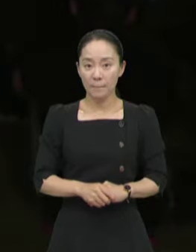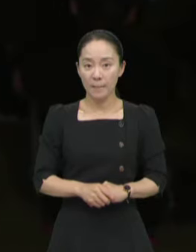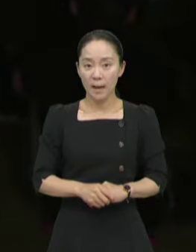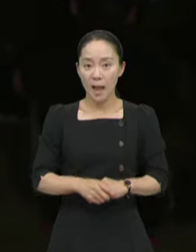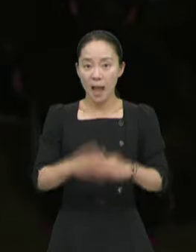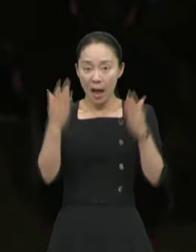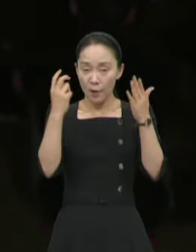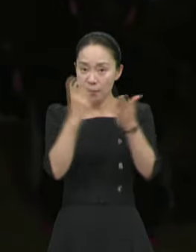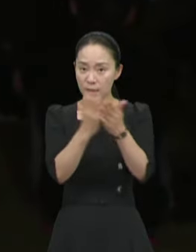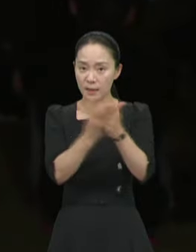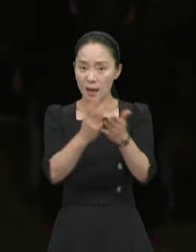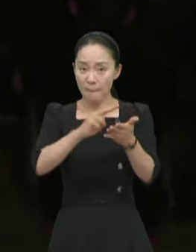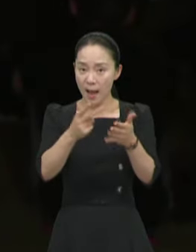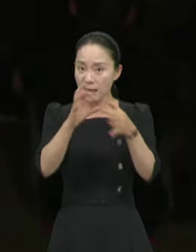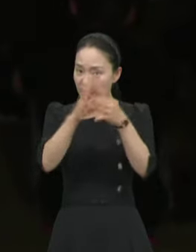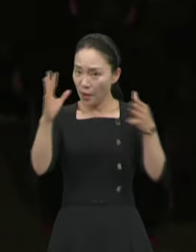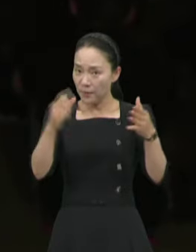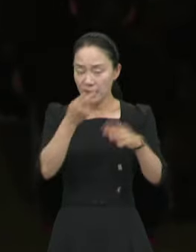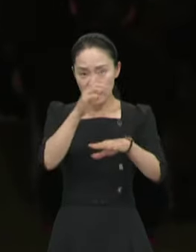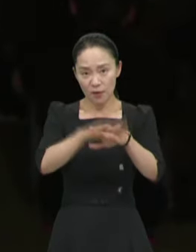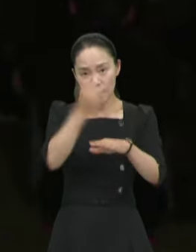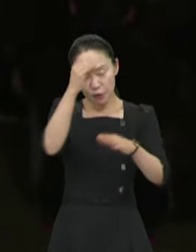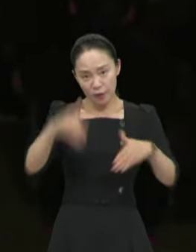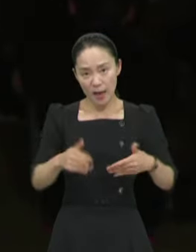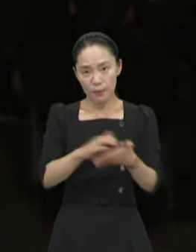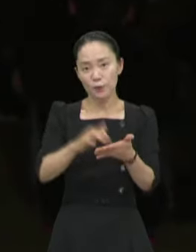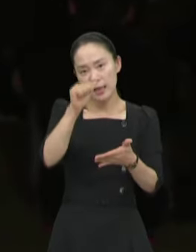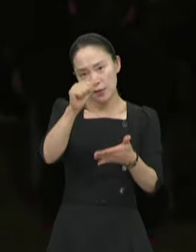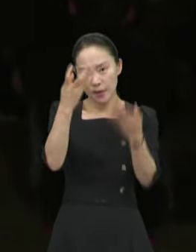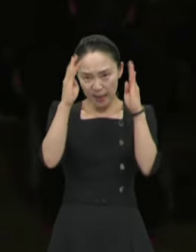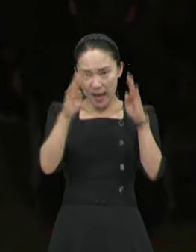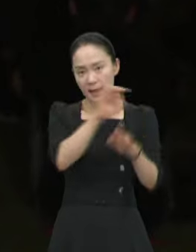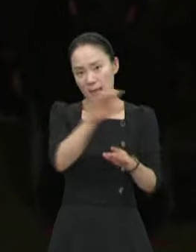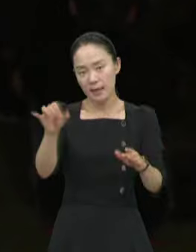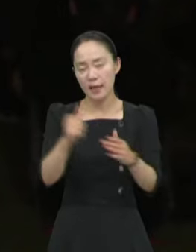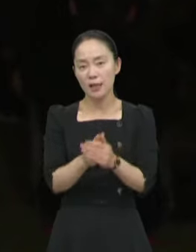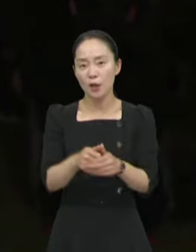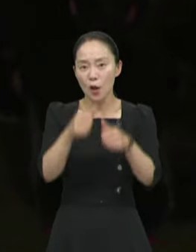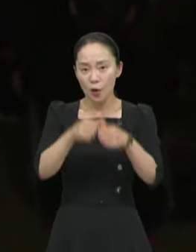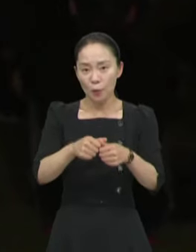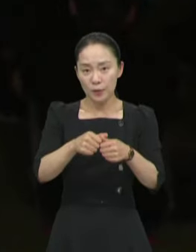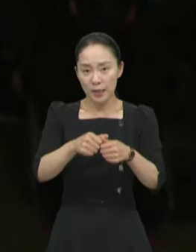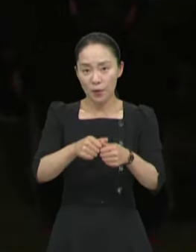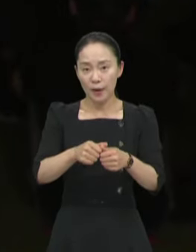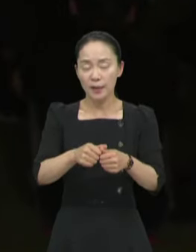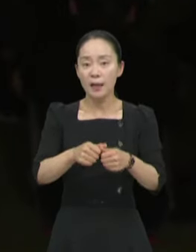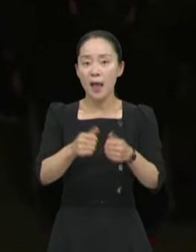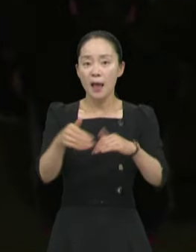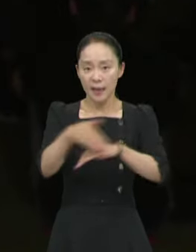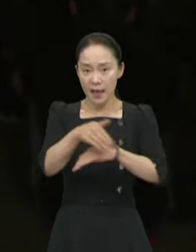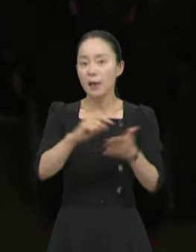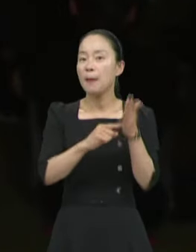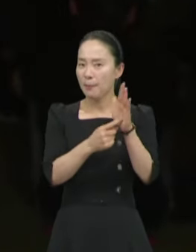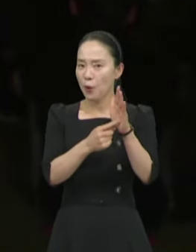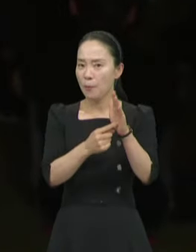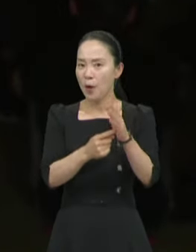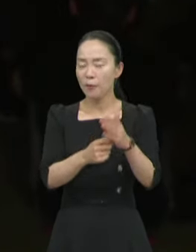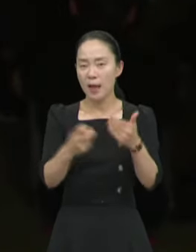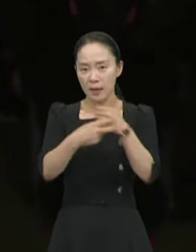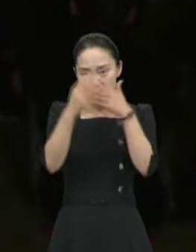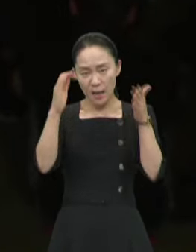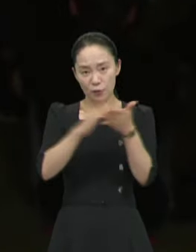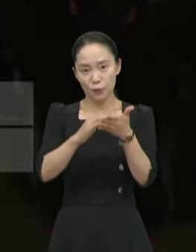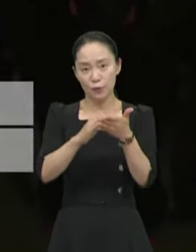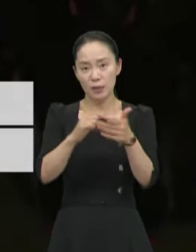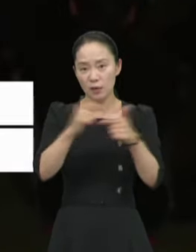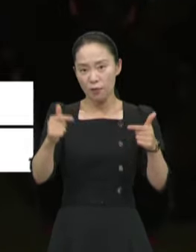학칙 개정 여부와 관계없이 내일 대전과 충남 5개 의대가 구체적인 모집 요강을 발표하면 의대 증원은 사실상